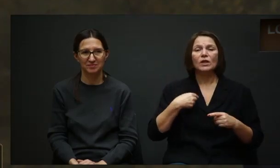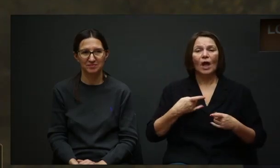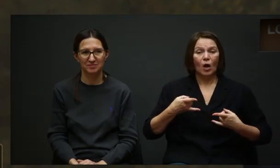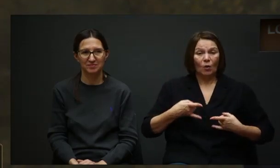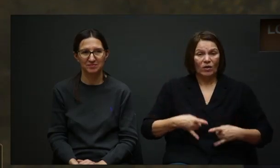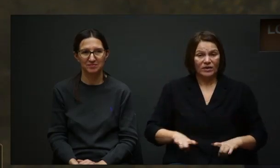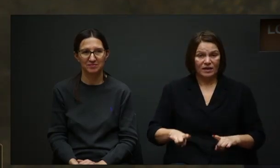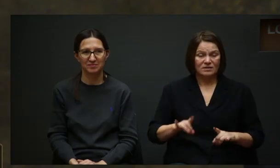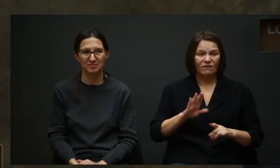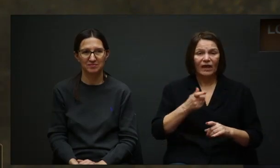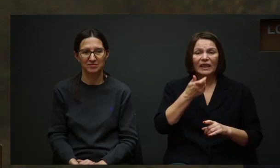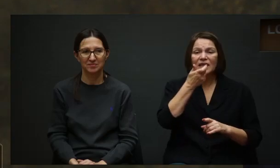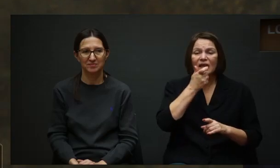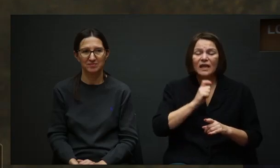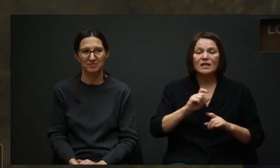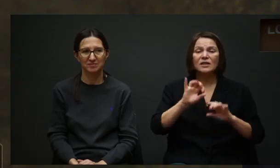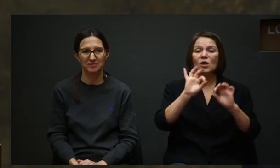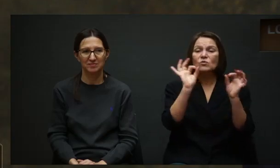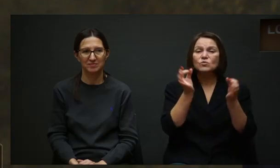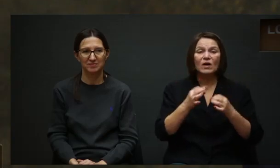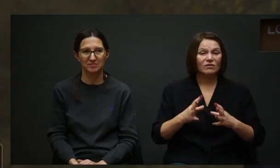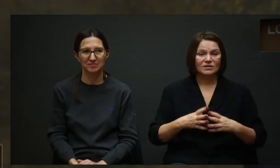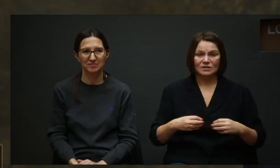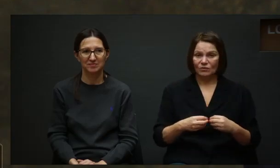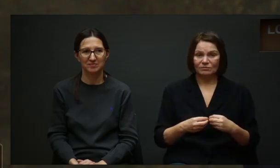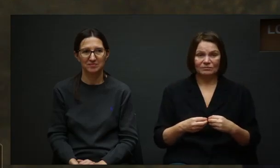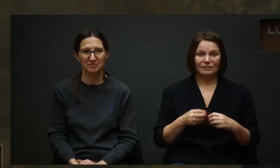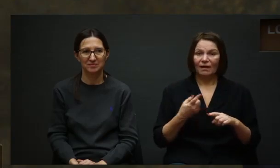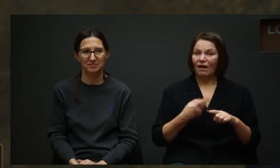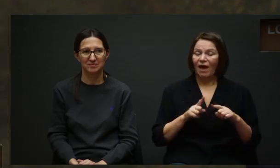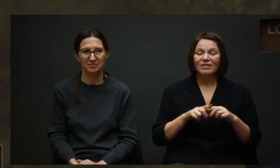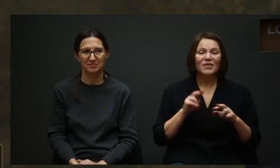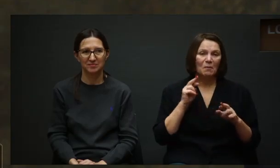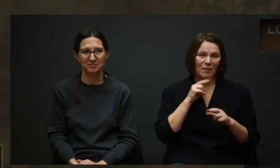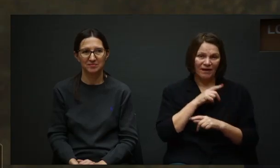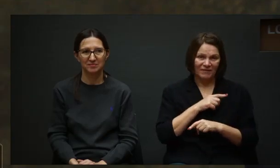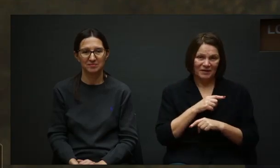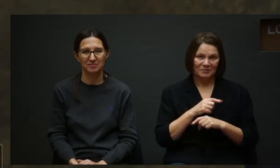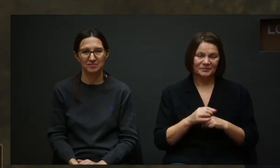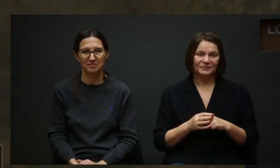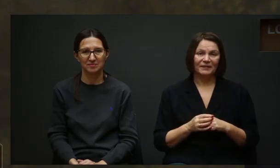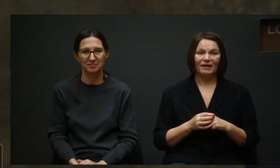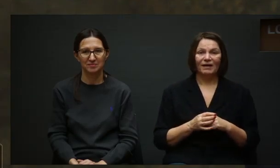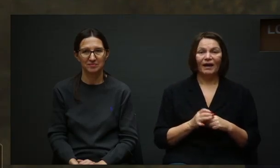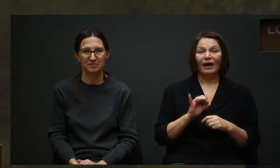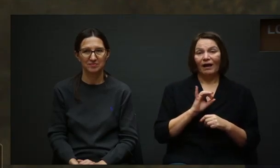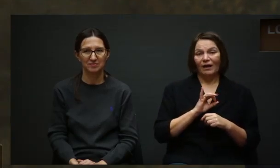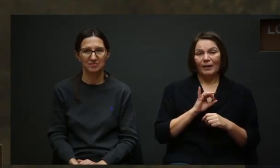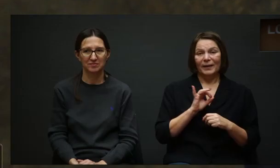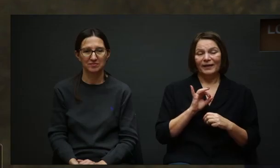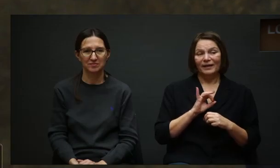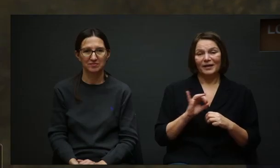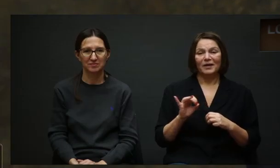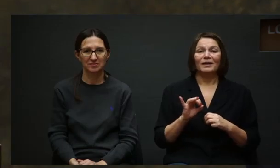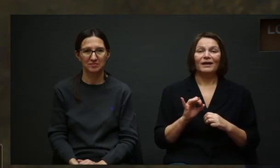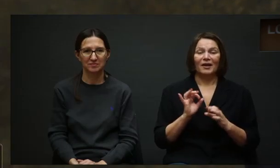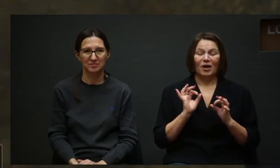в интеллигентной искусствоведческой семье, это, конечно, неправильно. И